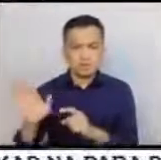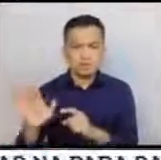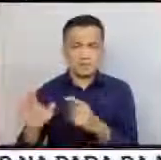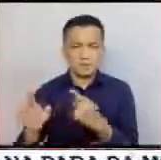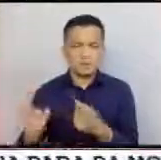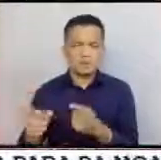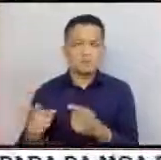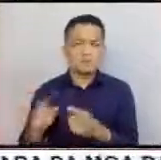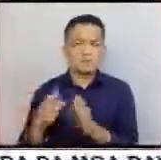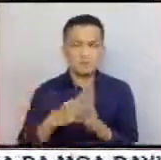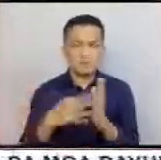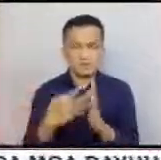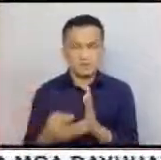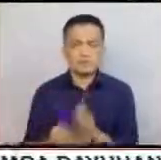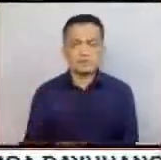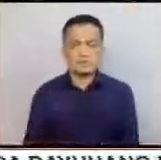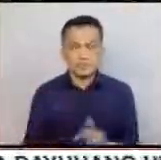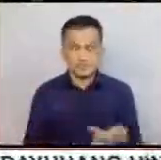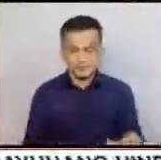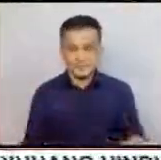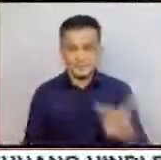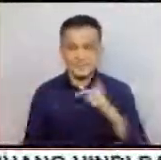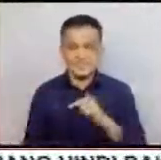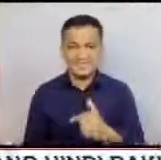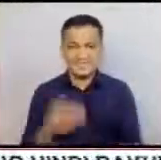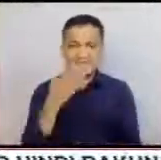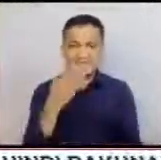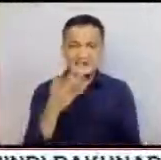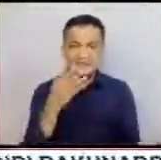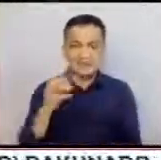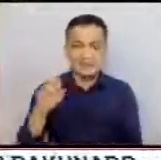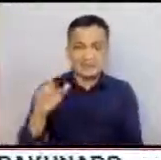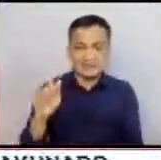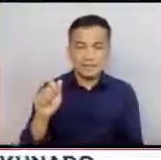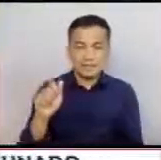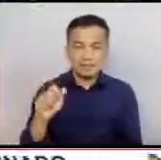Alright, maraming salamat, Mela Las Moras, nag-uulat ng live mula po sa Batangas.